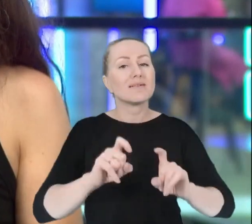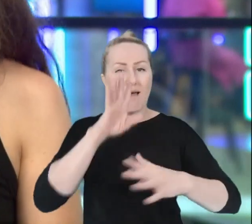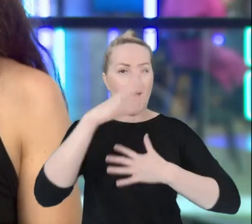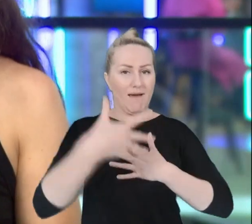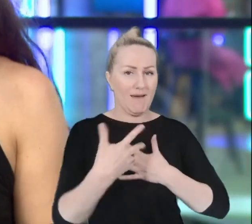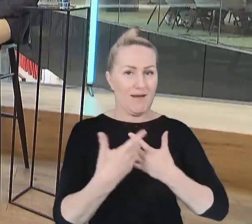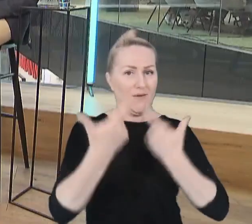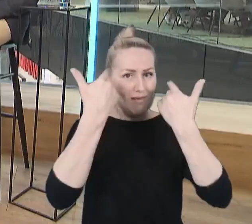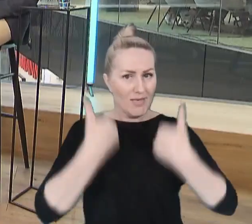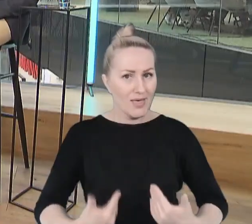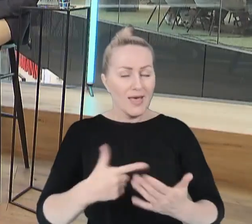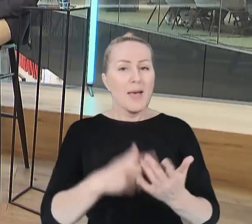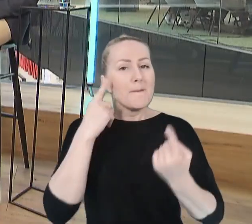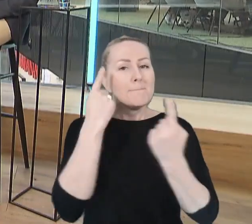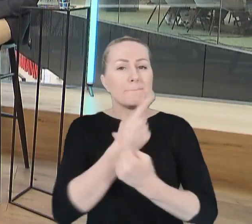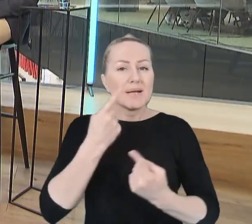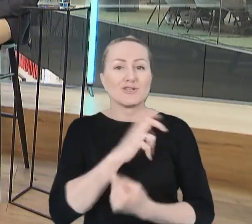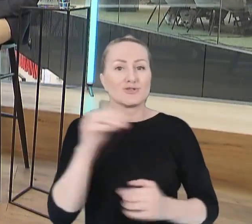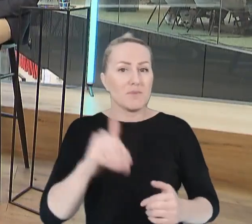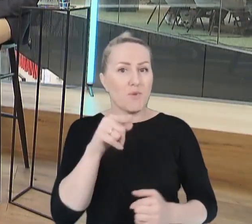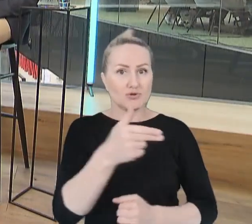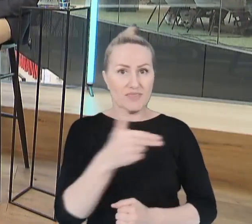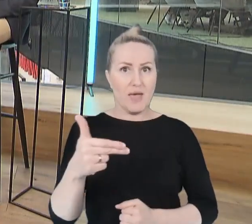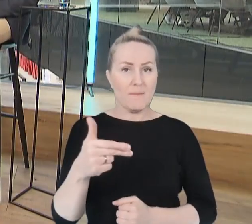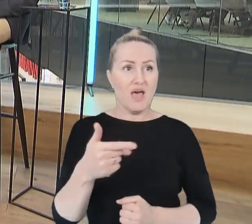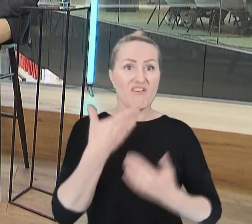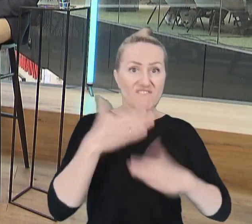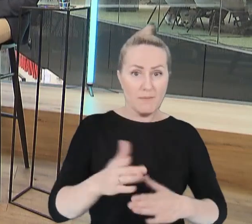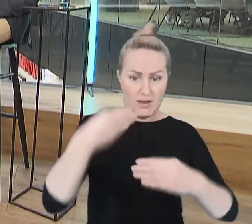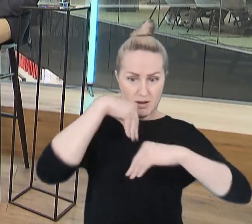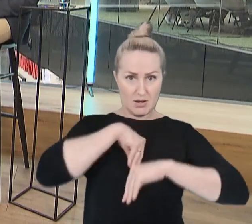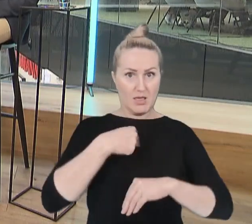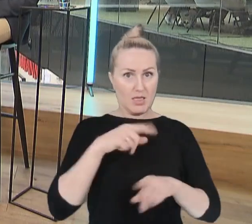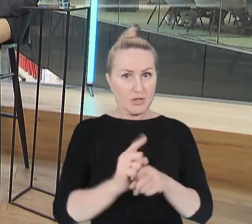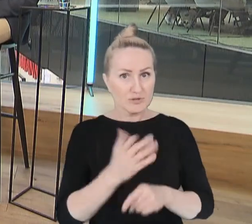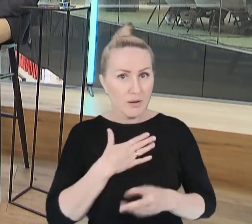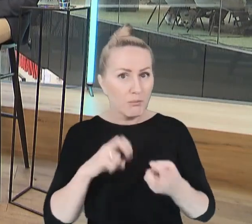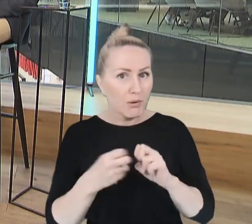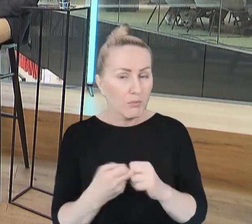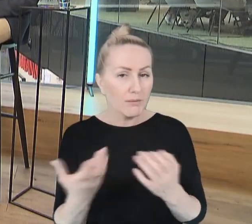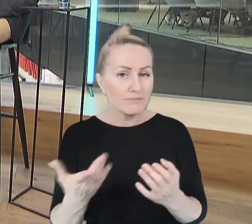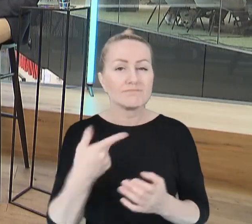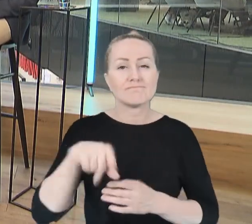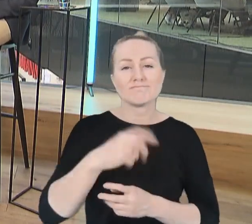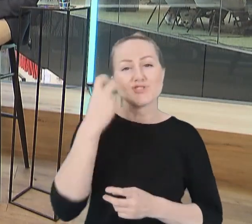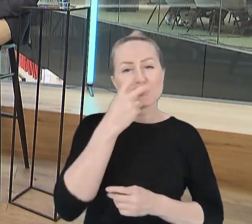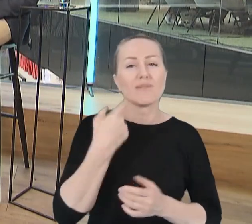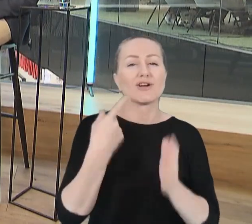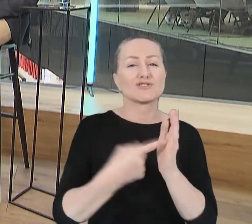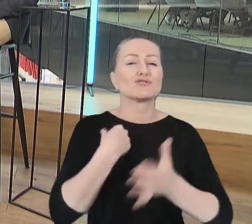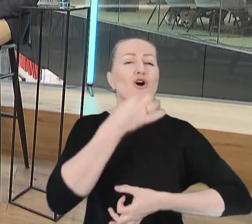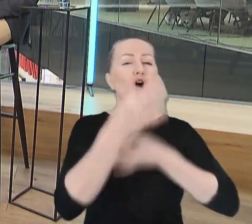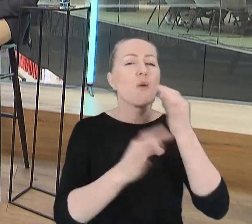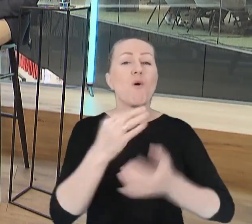czy przypadkiem temat nie dotyczy mnie. I tutaj, co ciekawe, ponieważ ja bardzo często, gdy opowiadam o wypaleniu, też mówię o tym, że kobiety i